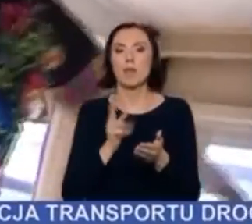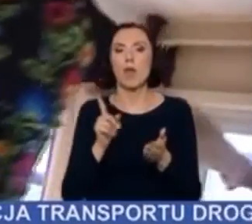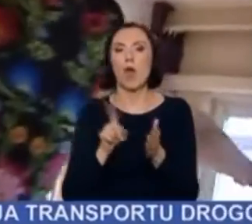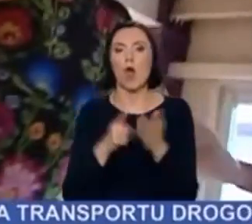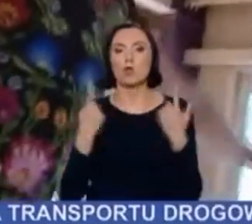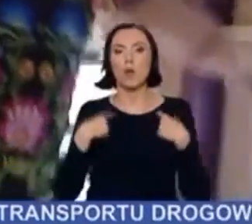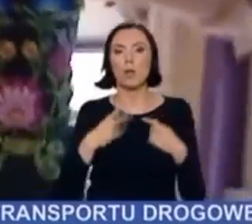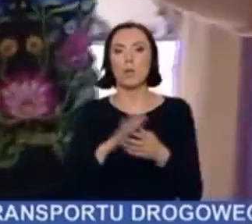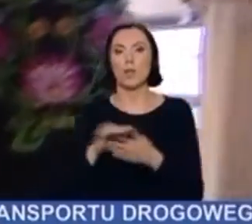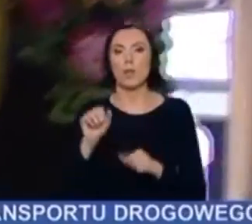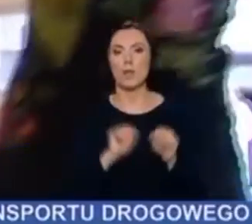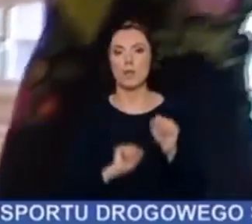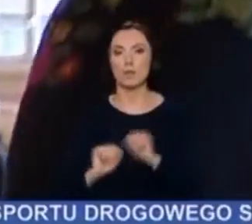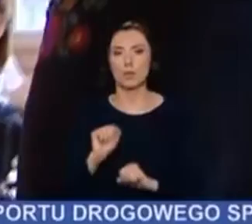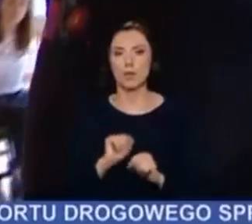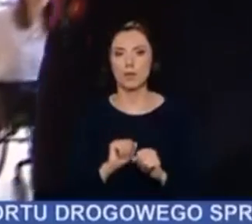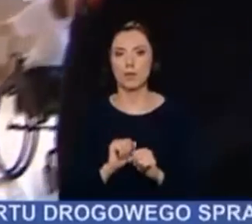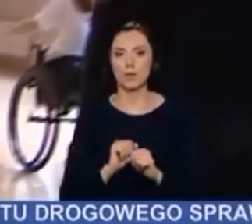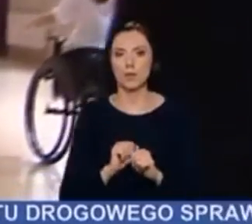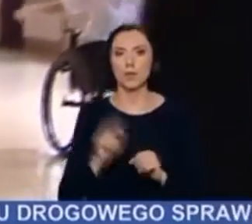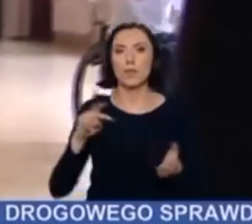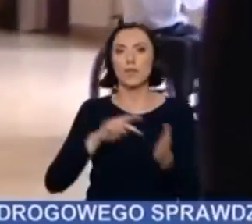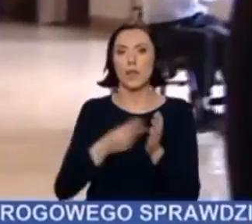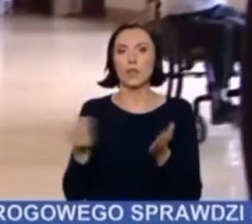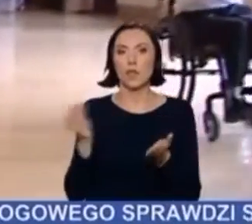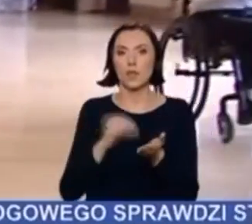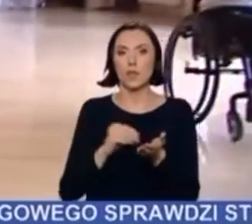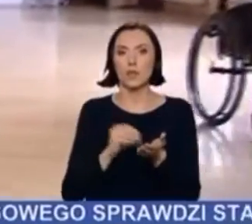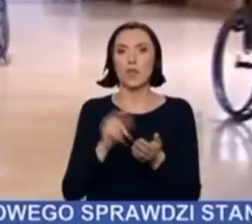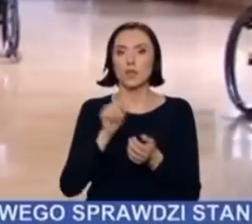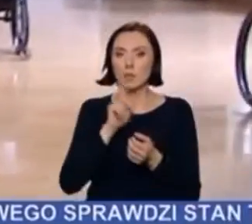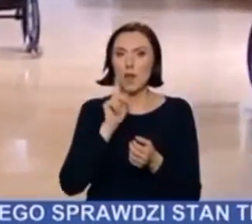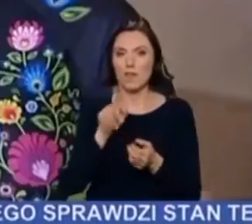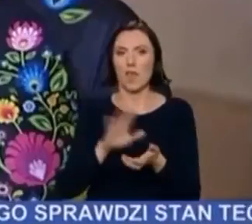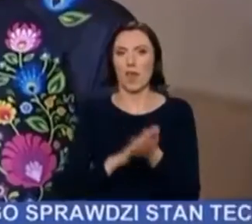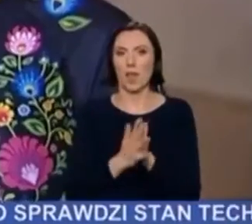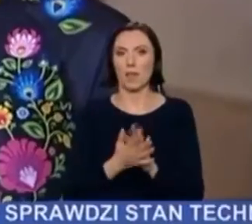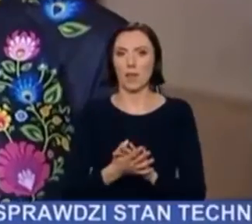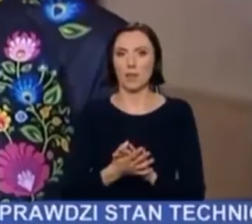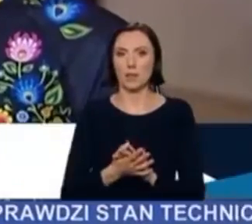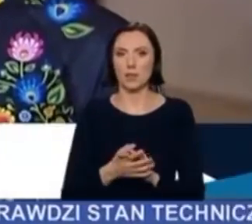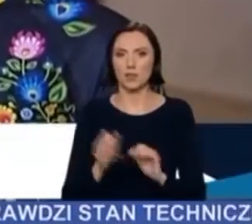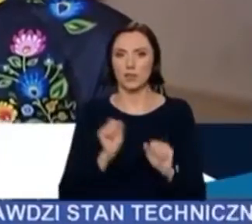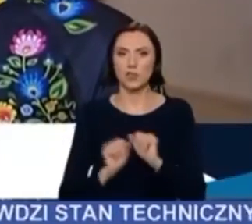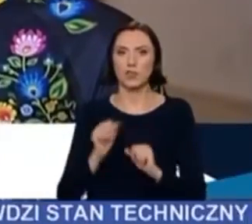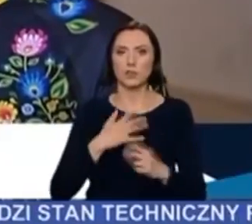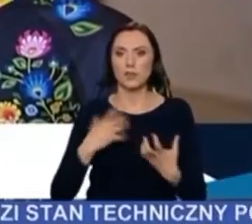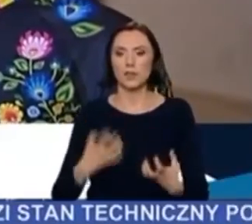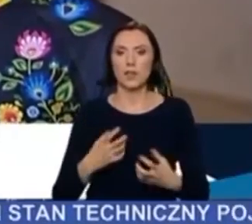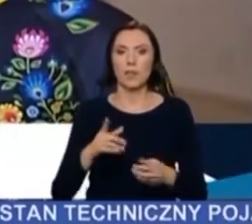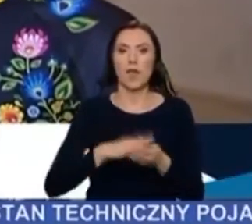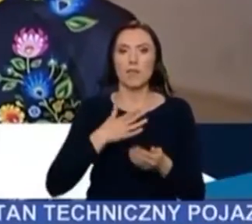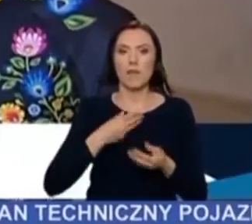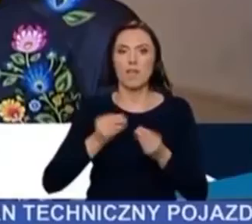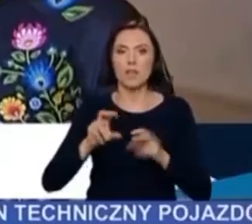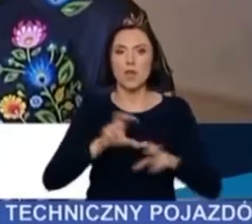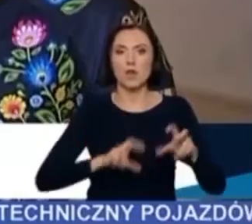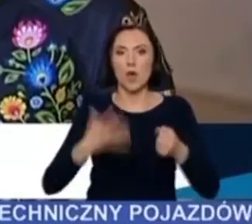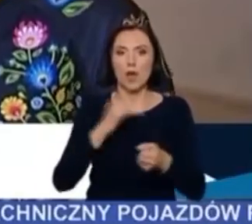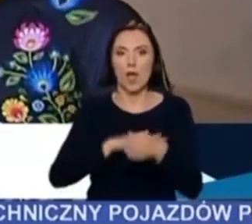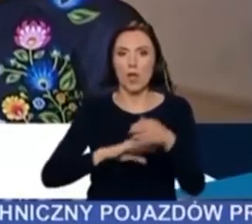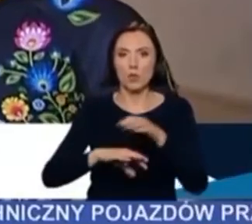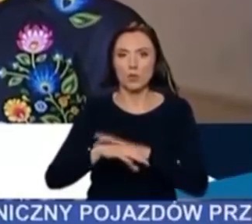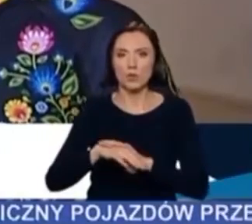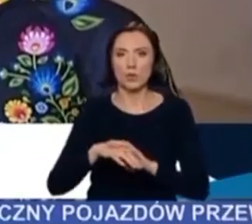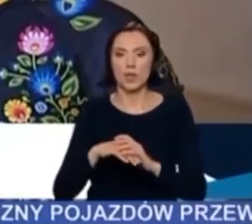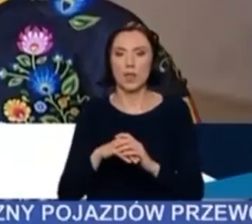z niepełnosprawnościami taniec dodatkowo jest rehabilitacją. Mamy więcej ruchów rąk,